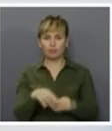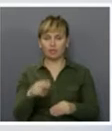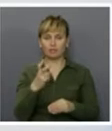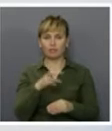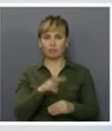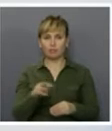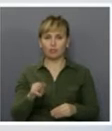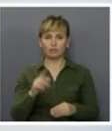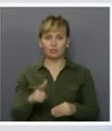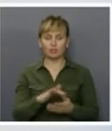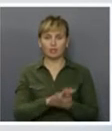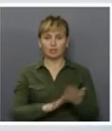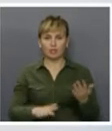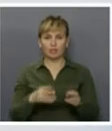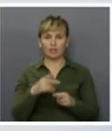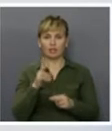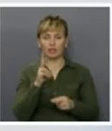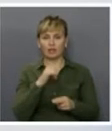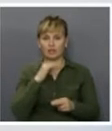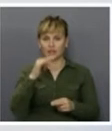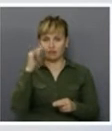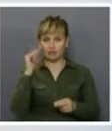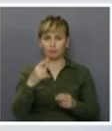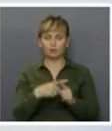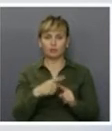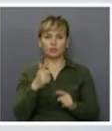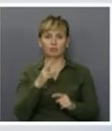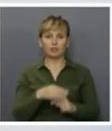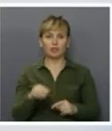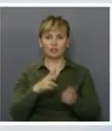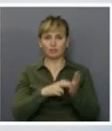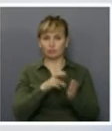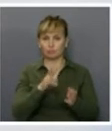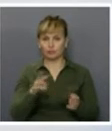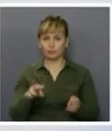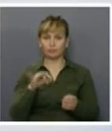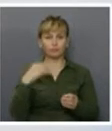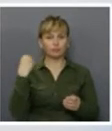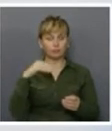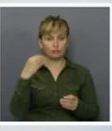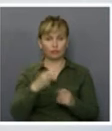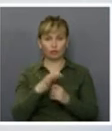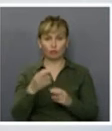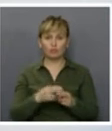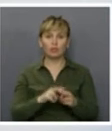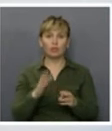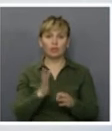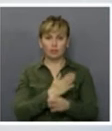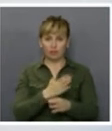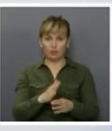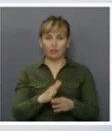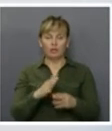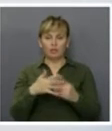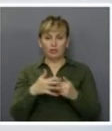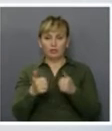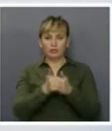миллионов тенге. Далее Западно-Казахстанская область плюс 3 миллиарда 800 миллионов тенге. И Актюбинская область, в которой расположен населенный пункт